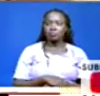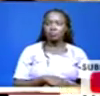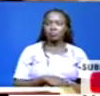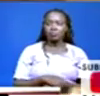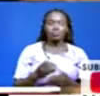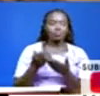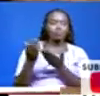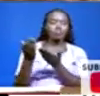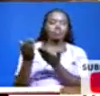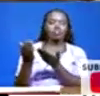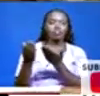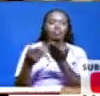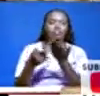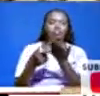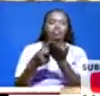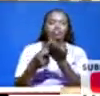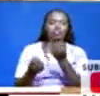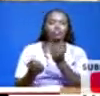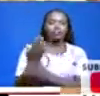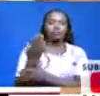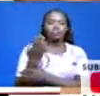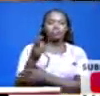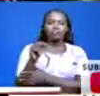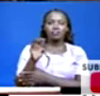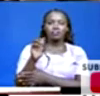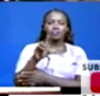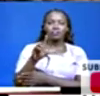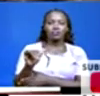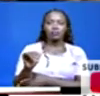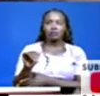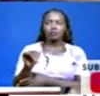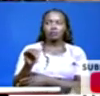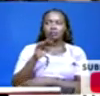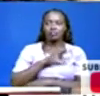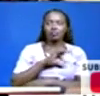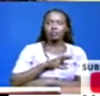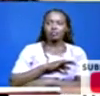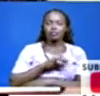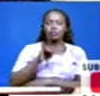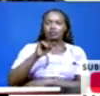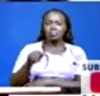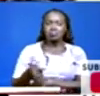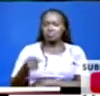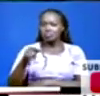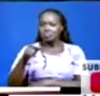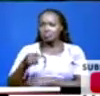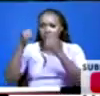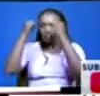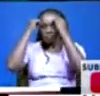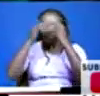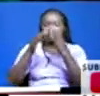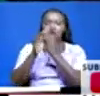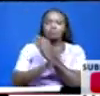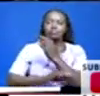Shirika la Techlit lililozinduliwa na Nelly Cheboi limewanufaisha maelfu ya wanafunzi mashinani humo nchini kwa misaada